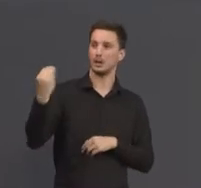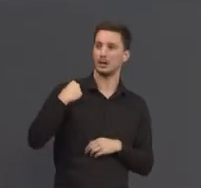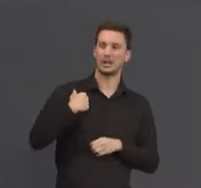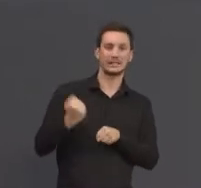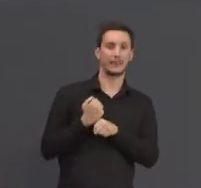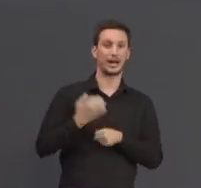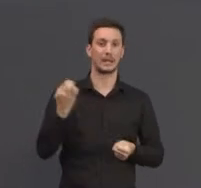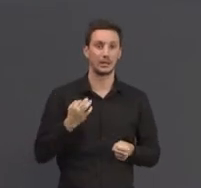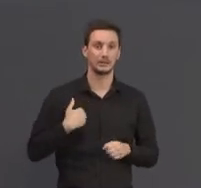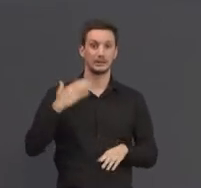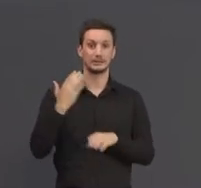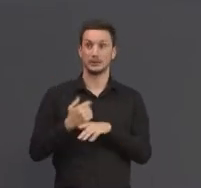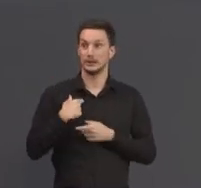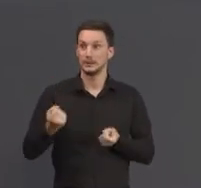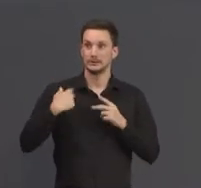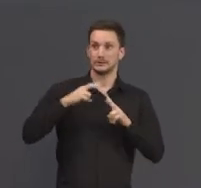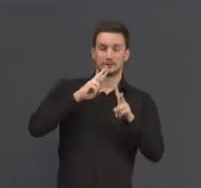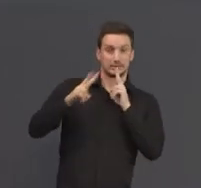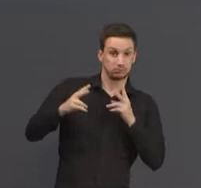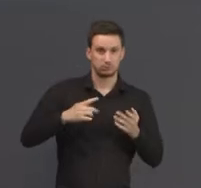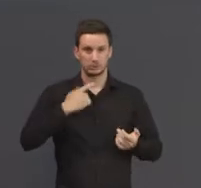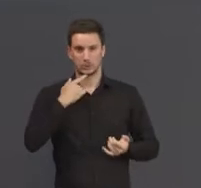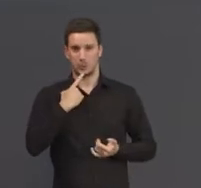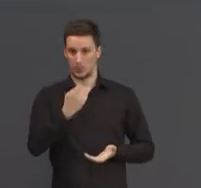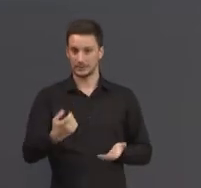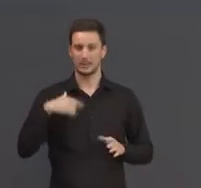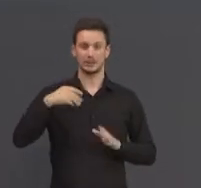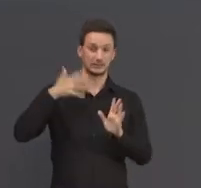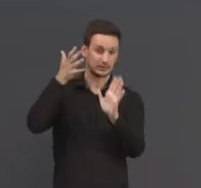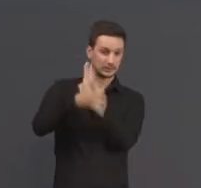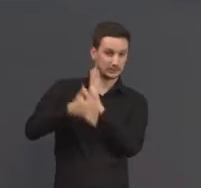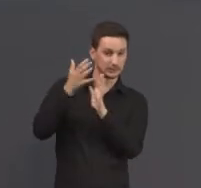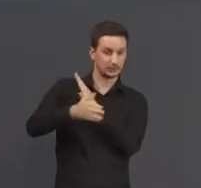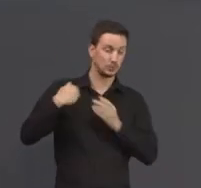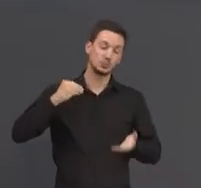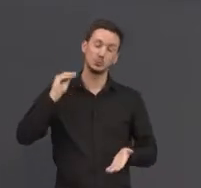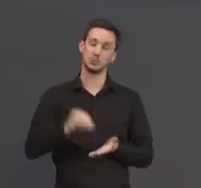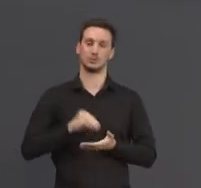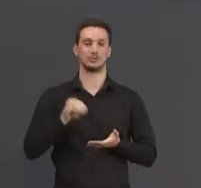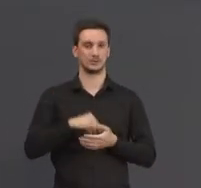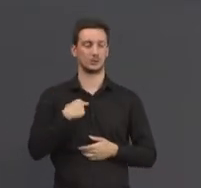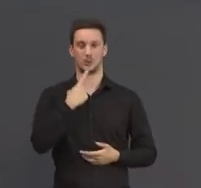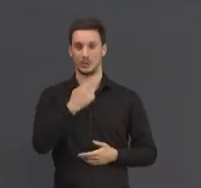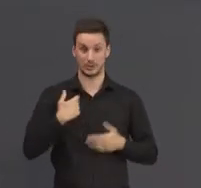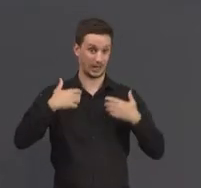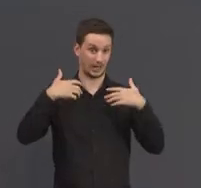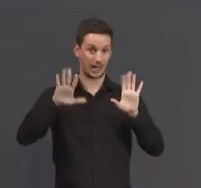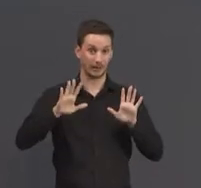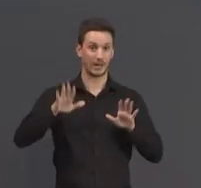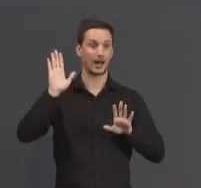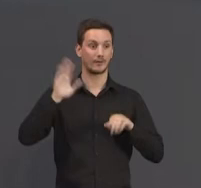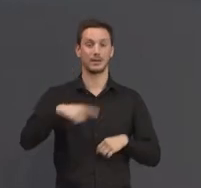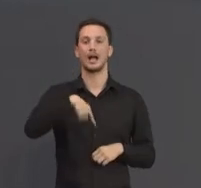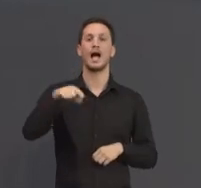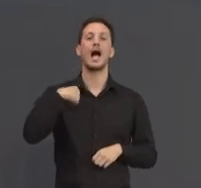dediques, sempre em porta molts maldecaps. Ho he intentat explicar moltes vegades. Tot i així, segons la meva